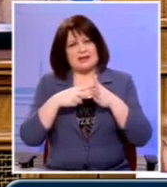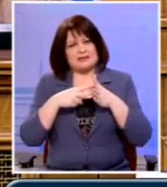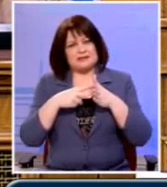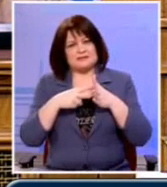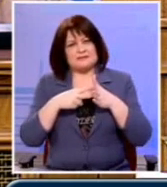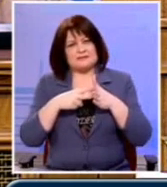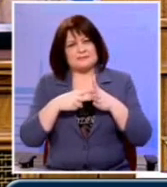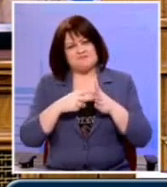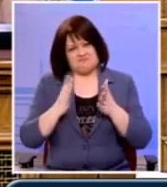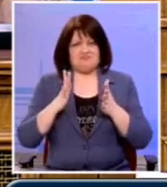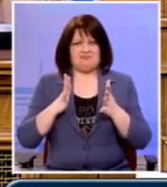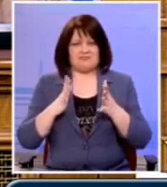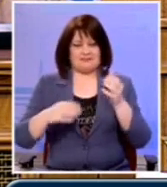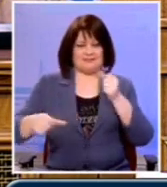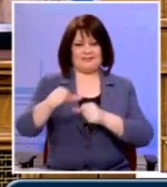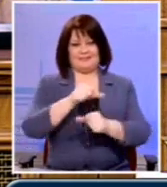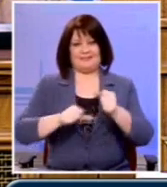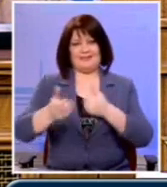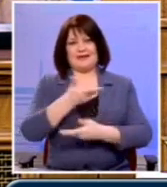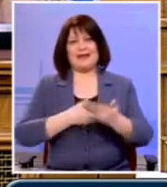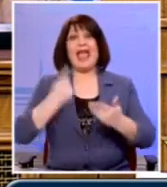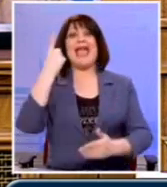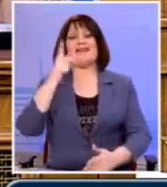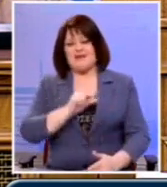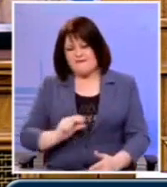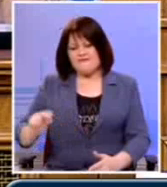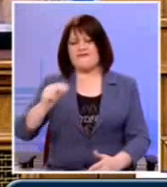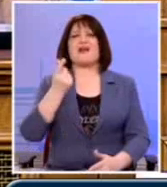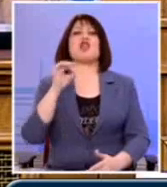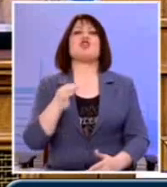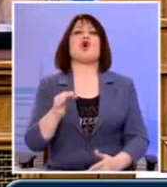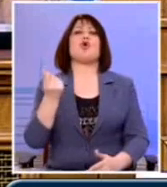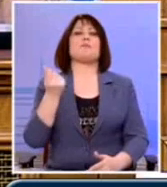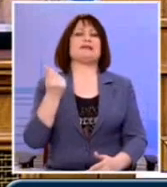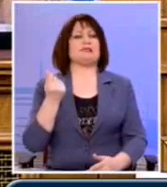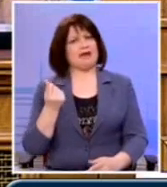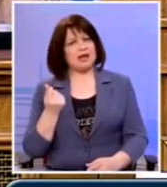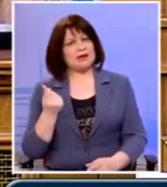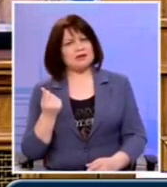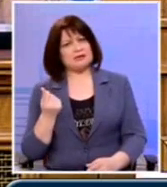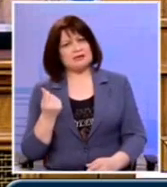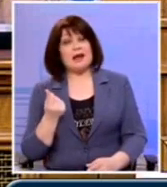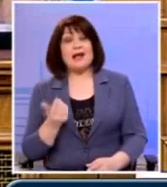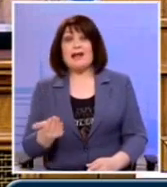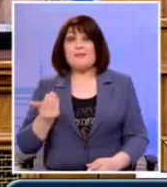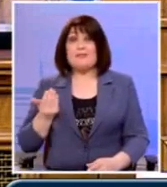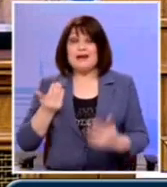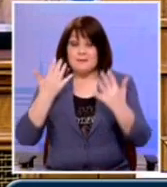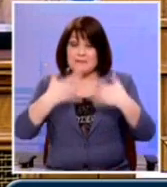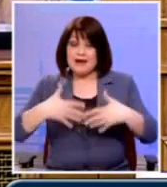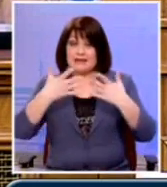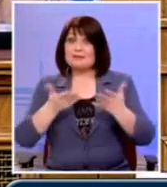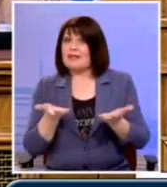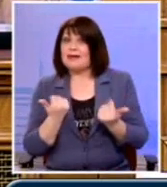και κάτι παραπάνω, να αντικαταστήσουμε όλα αυτά τα νομίσματα με ένα κοινό νόμισμα, αλλά χωρίς να έχουμε δημιουργήσει τους μηχανισμούς